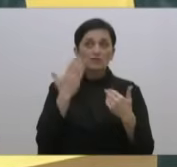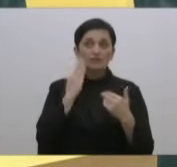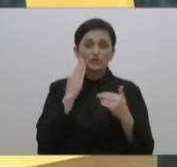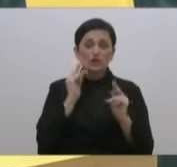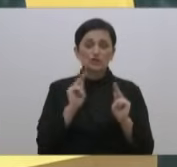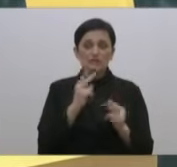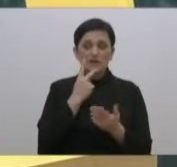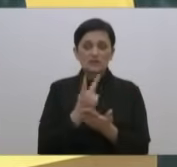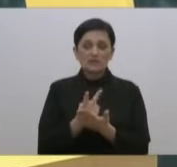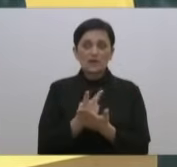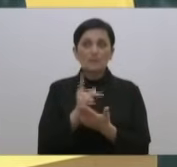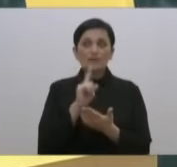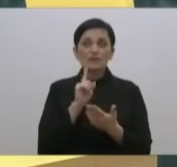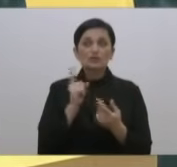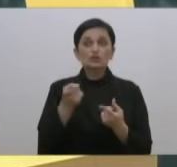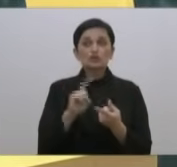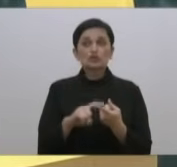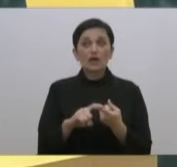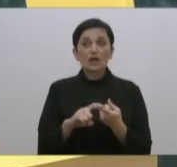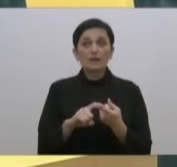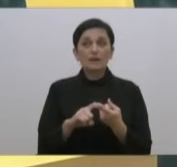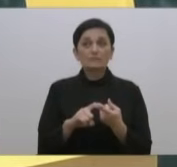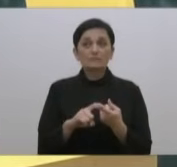ჭეშმარიტებაზე. რაც შეეხება,